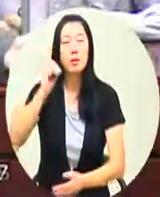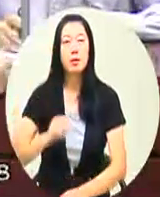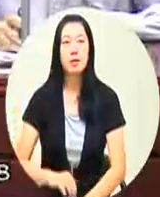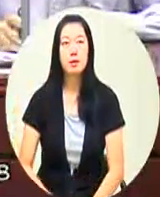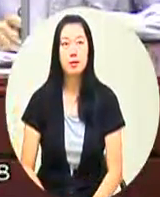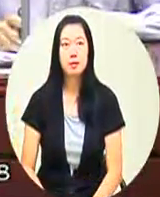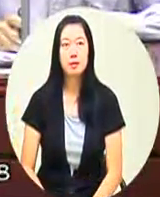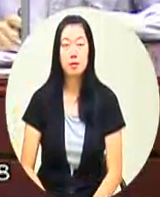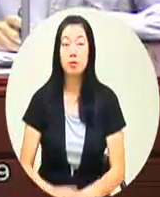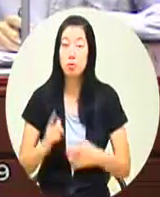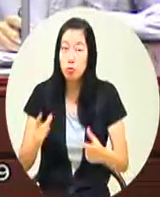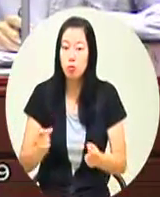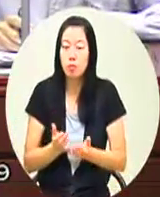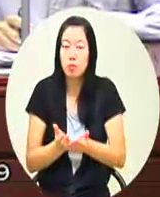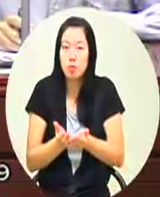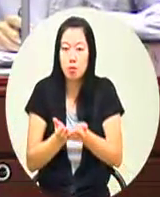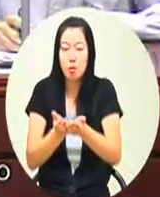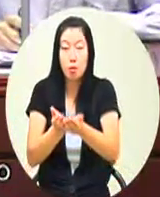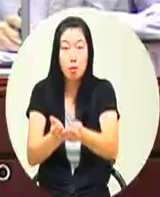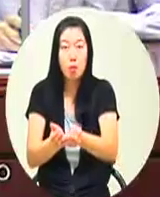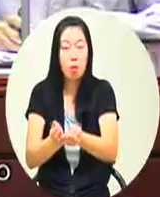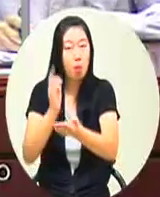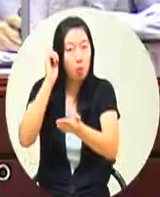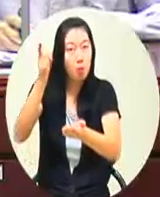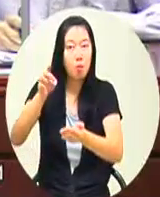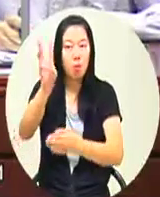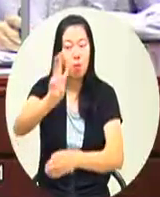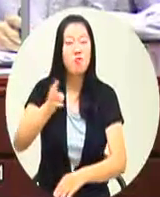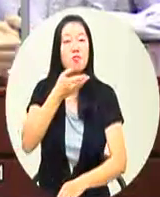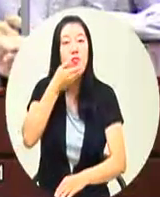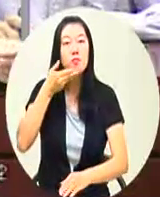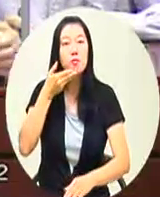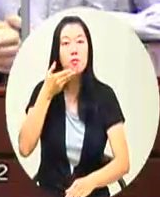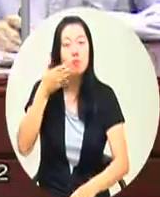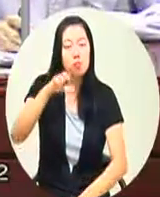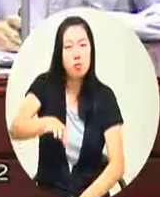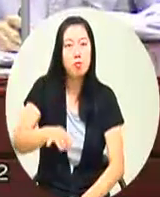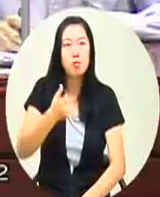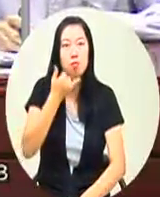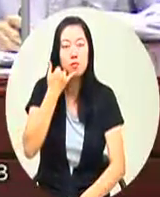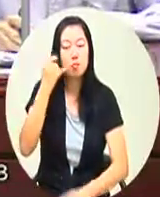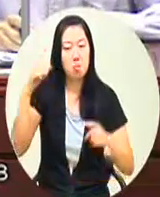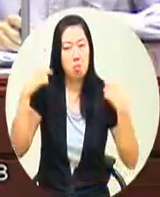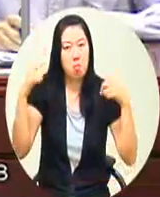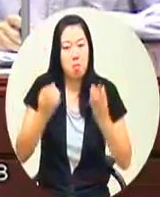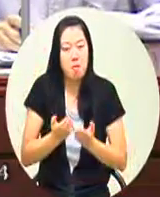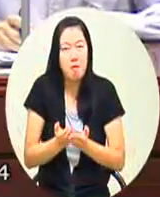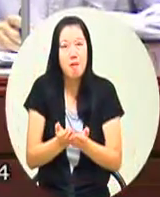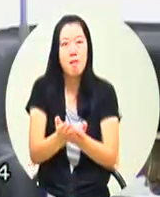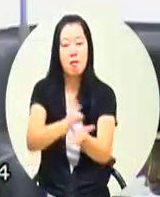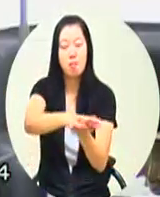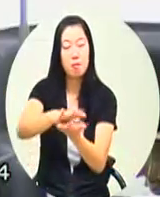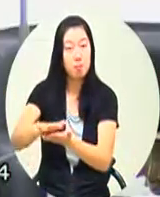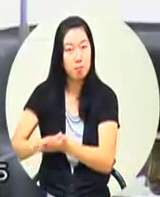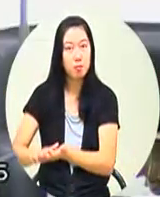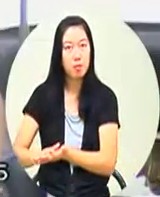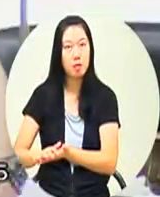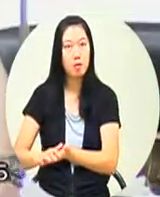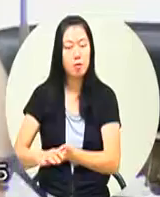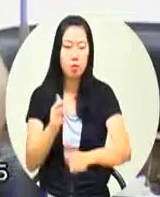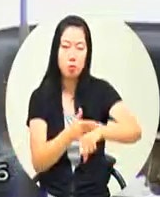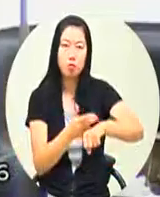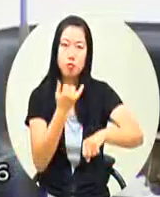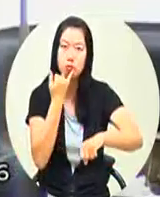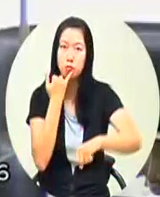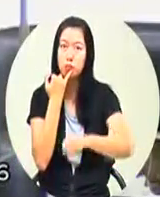要把那个船开进来的，除非水利局就是三不五时的。 本来这技术上可不可以克服了？因为这个比较专业嘛，因为你